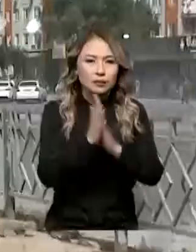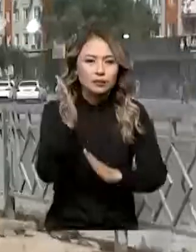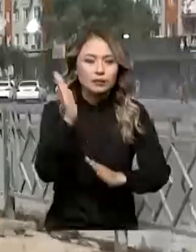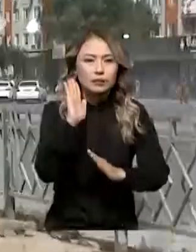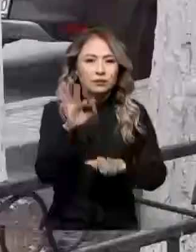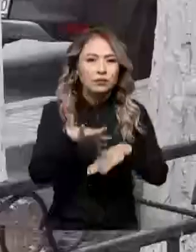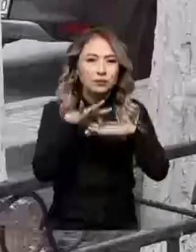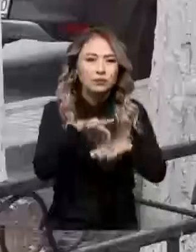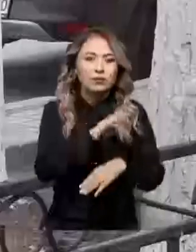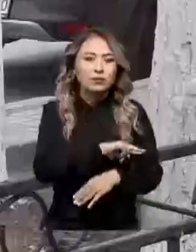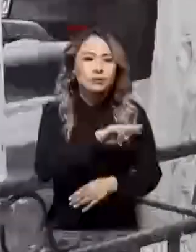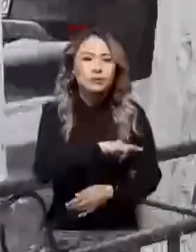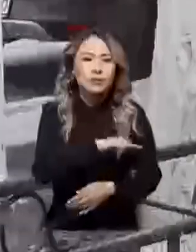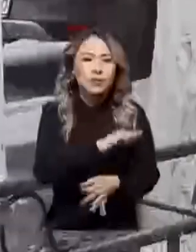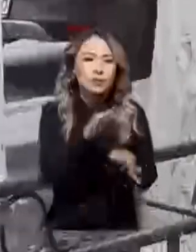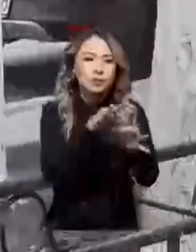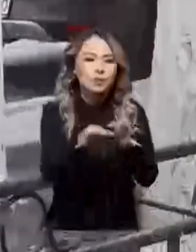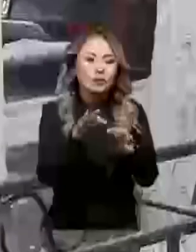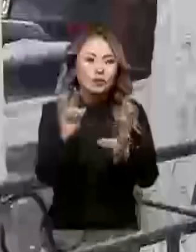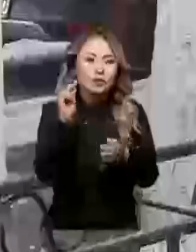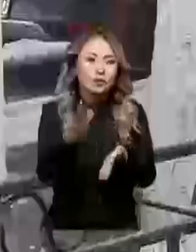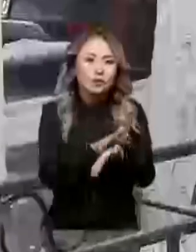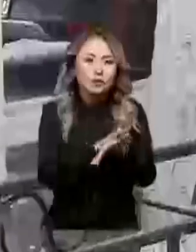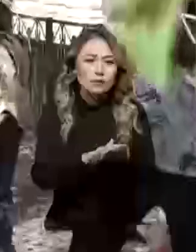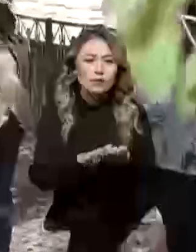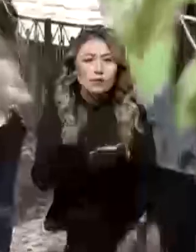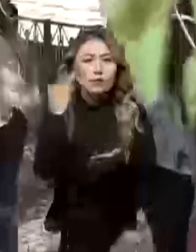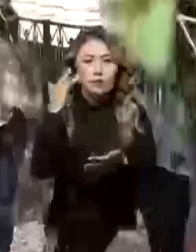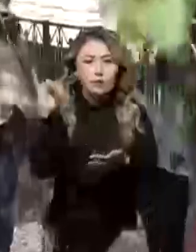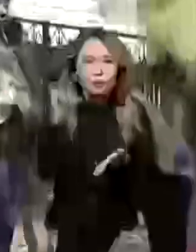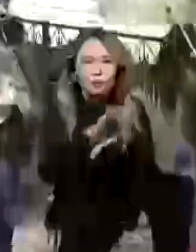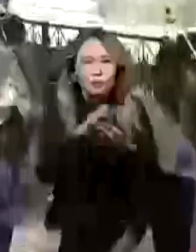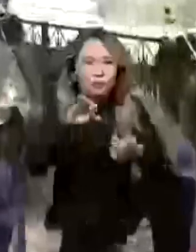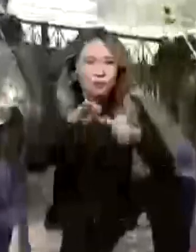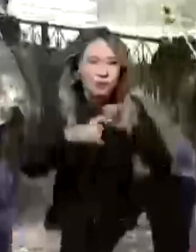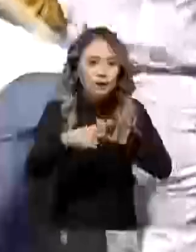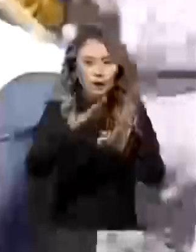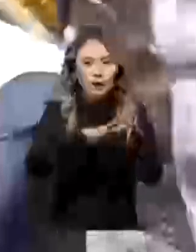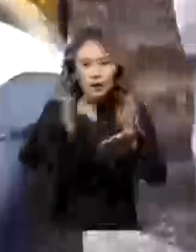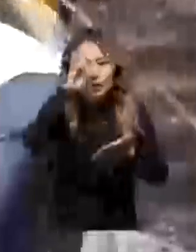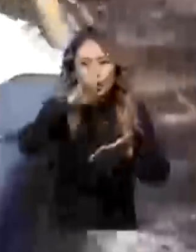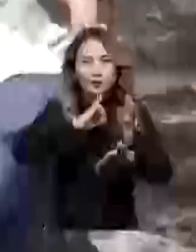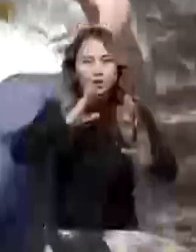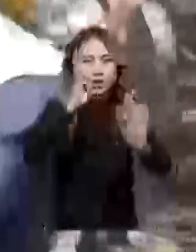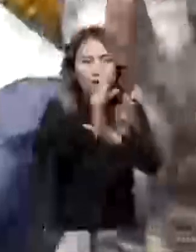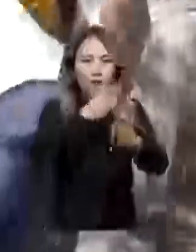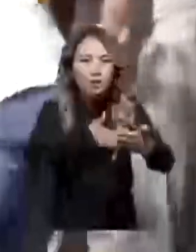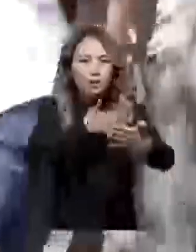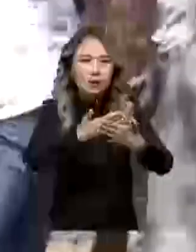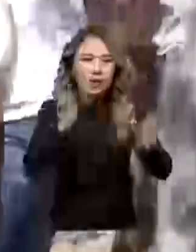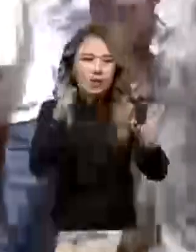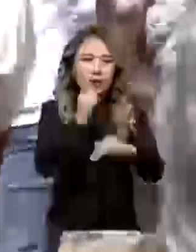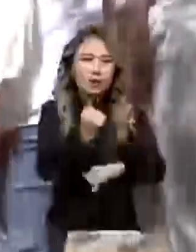жұмыстары жүргізіліп жатыр. Өңірде таза бейсенбілік, сенбілік жұмыстары үздіксіз ұйымдастырылып тұрады. Таза Қазақстан экологиялық акциясы басталғалы